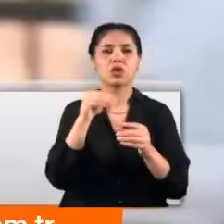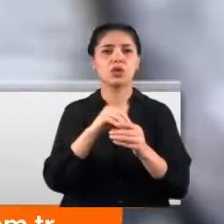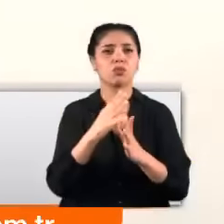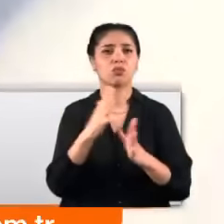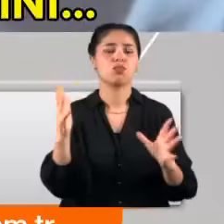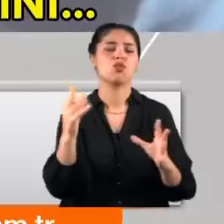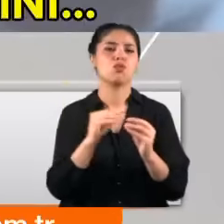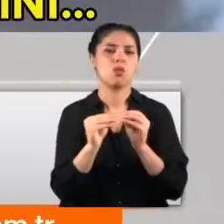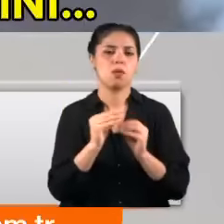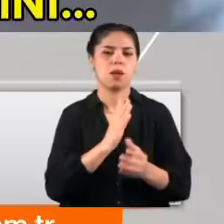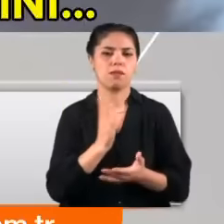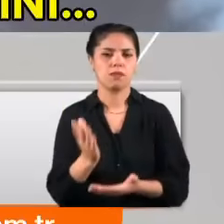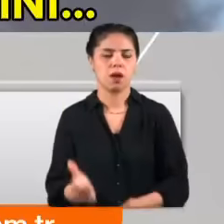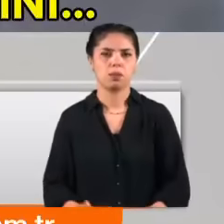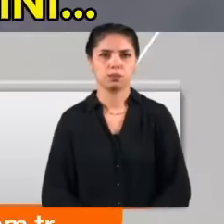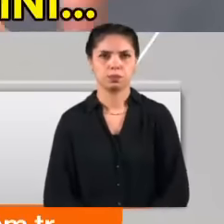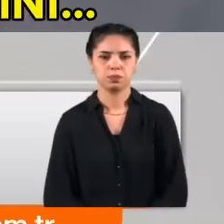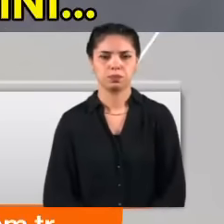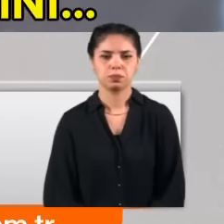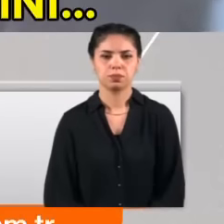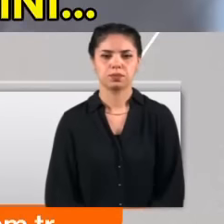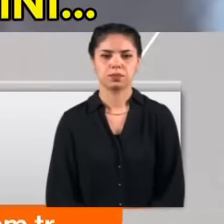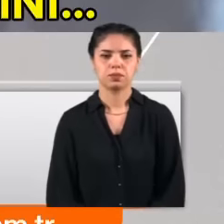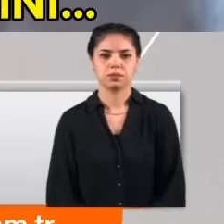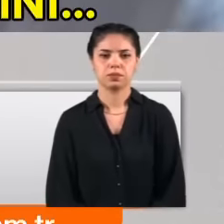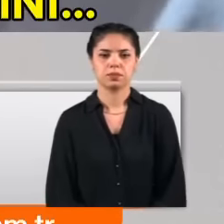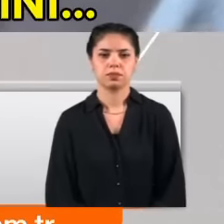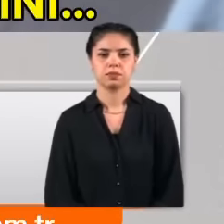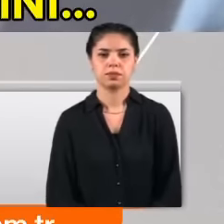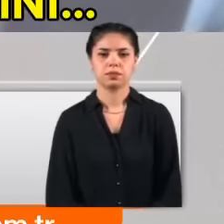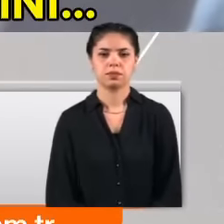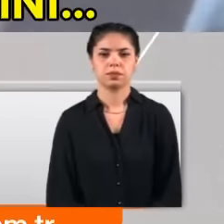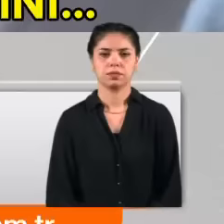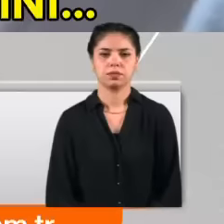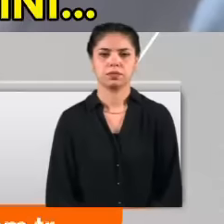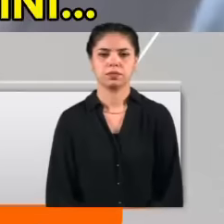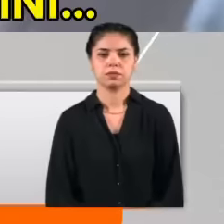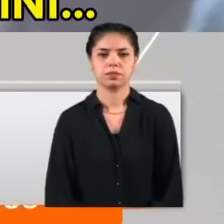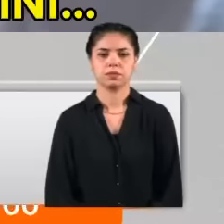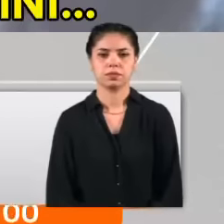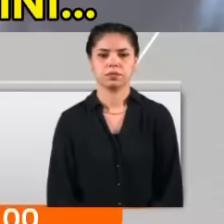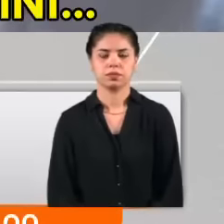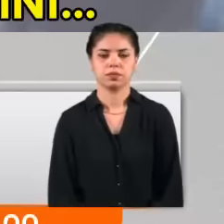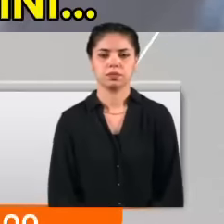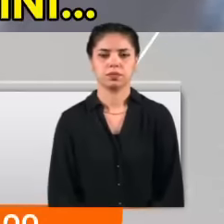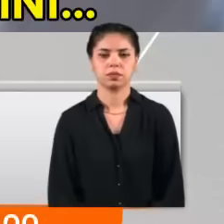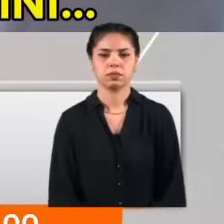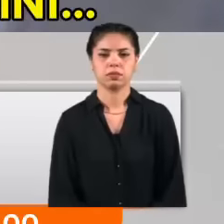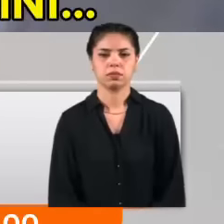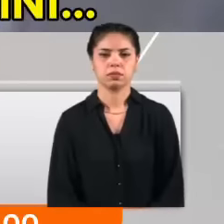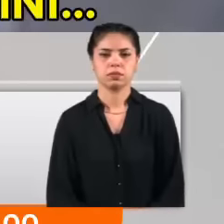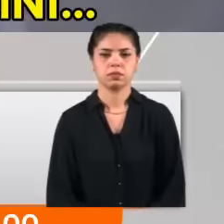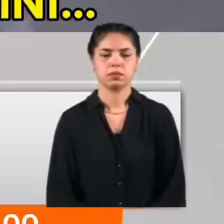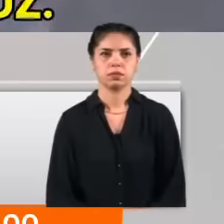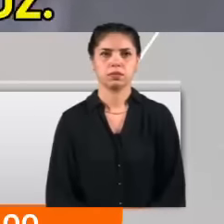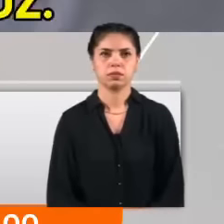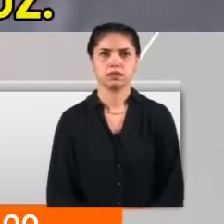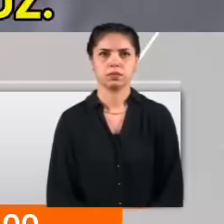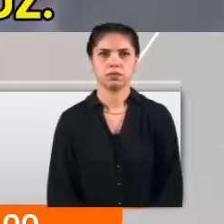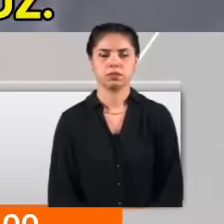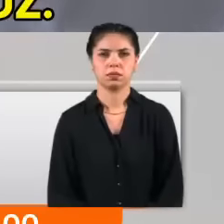da kapıda. Sıcaklığın ortalama sıcaklıkla beraber gece sıcaklığının da artışı hastalarımızda kalp krizi